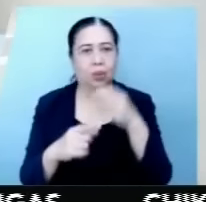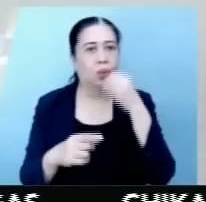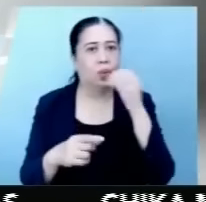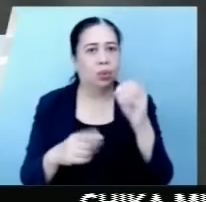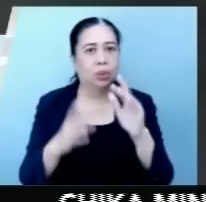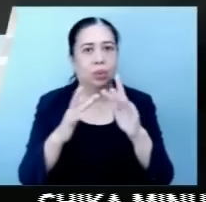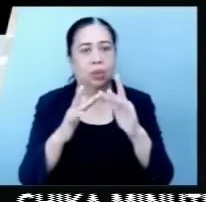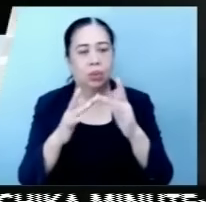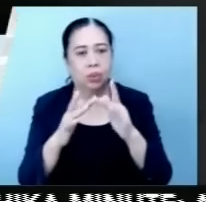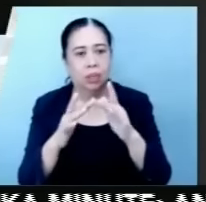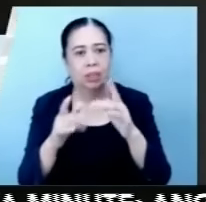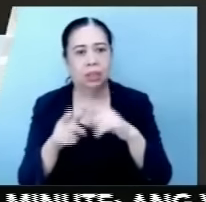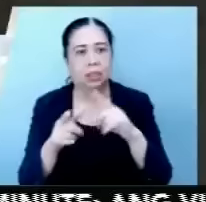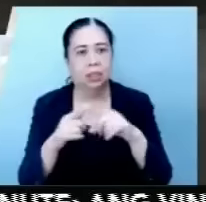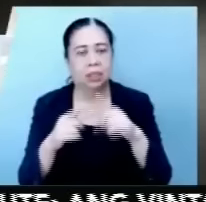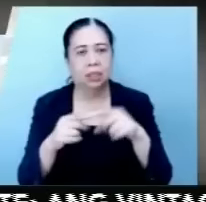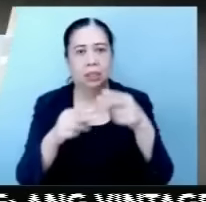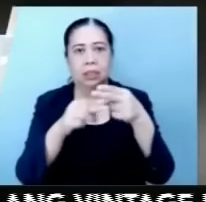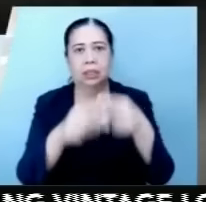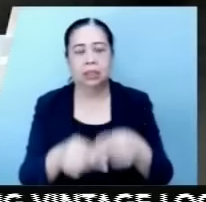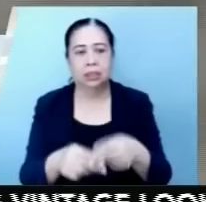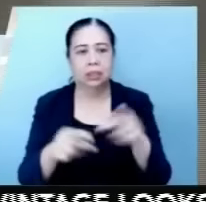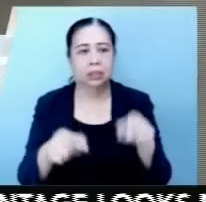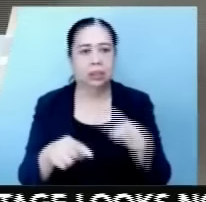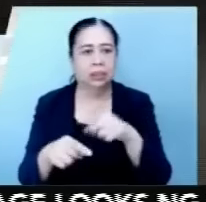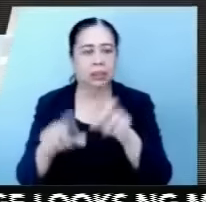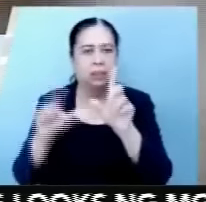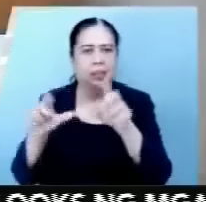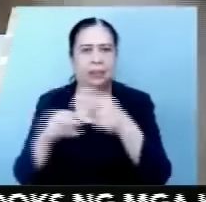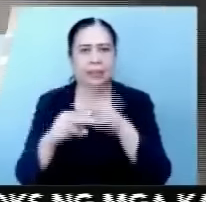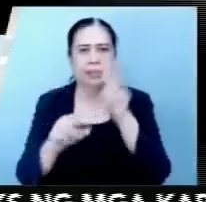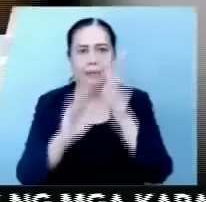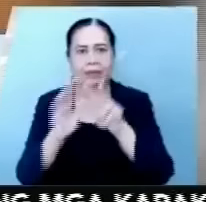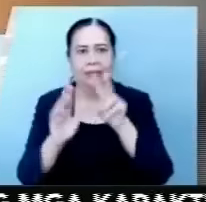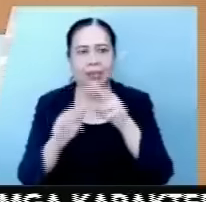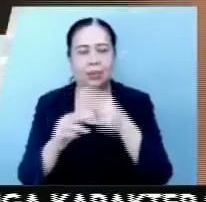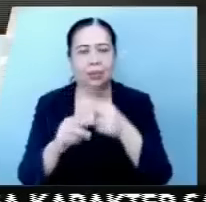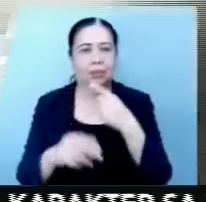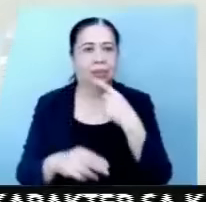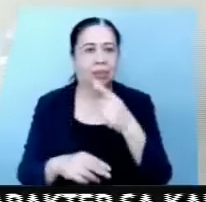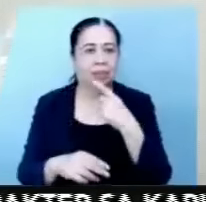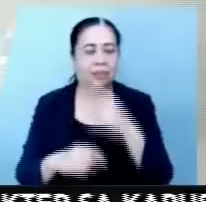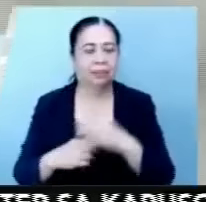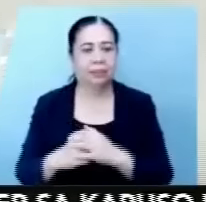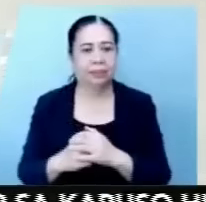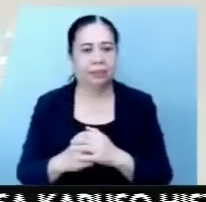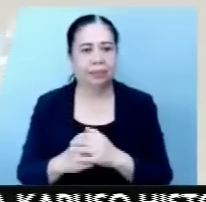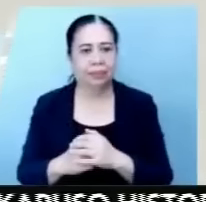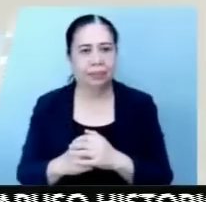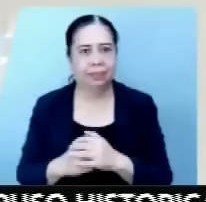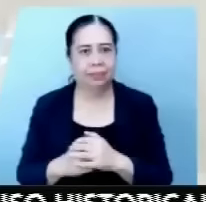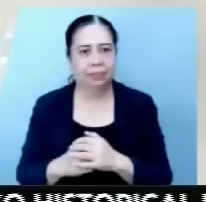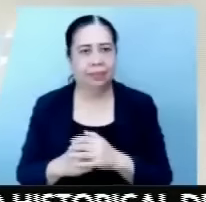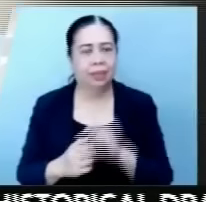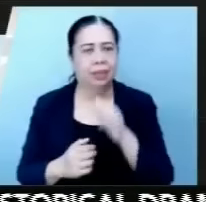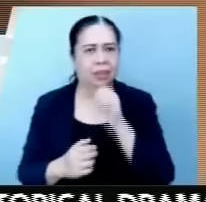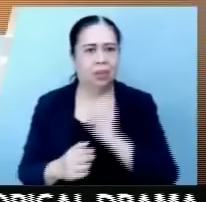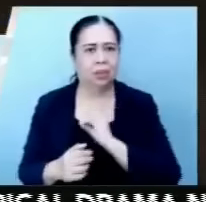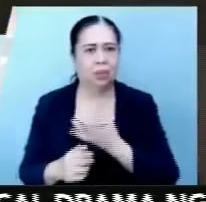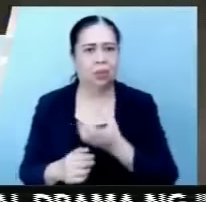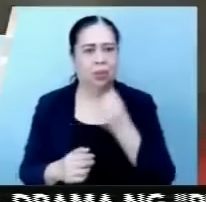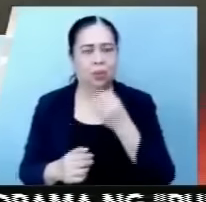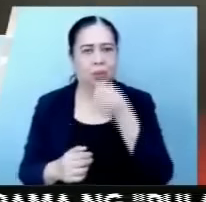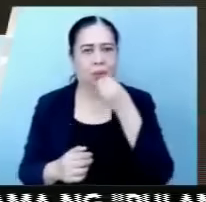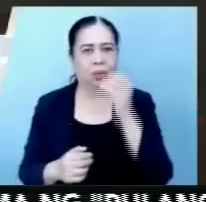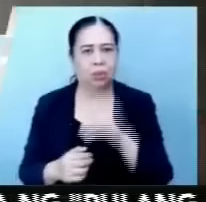at ipinapangalan ito sa lalaking nasa video at ang sinasabi raw sa kanila nito ay hindi kanya ang mga order. Mahigit